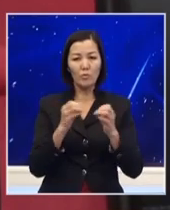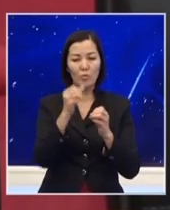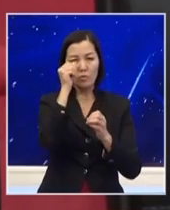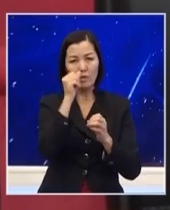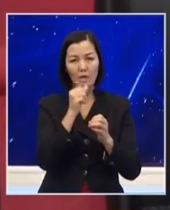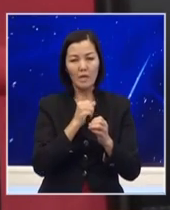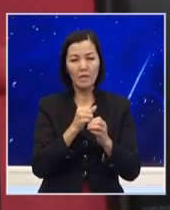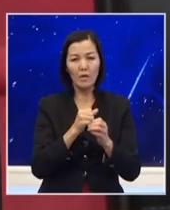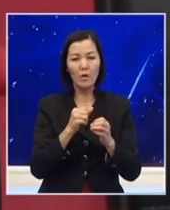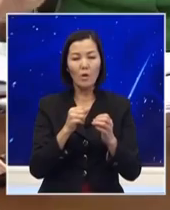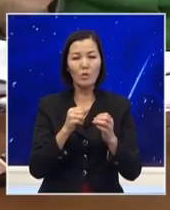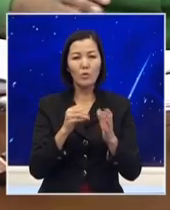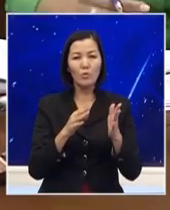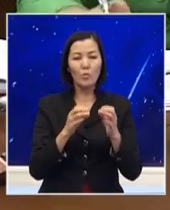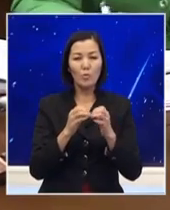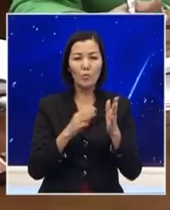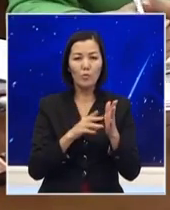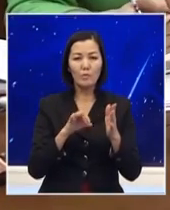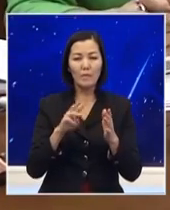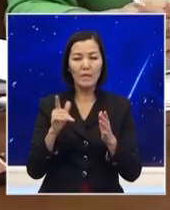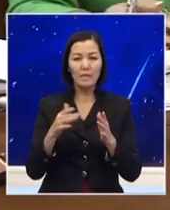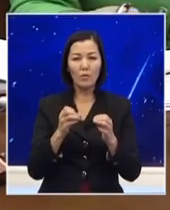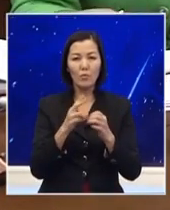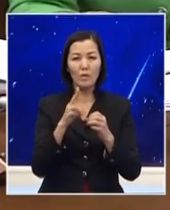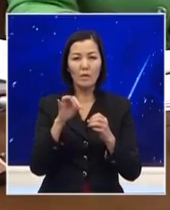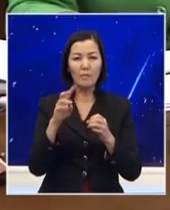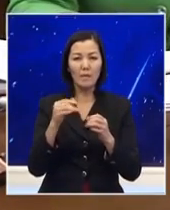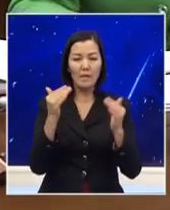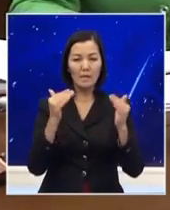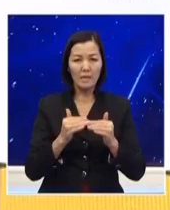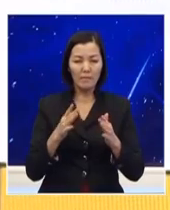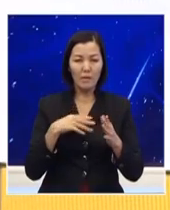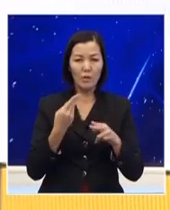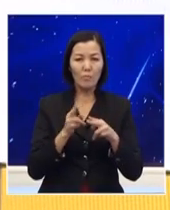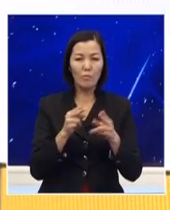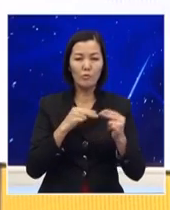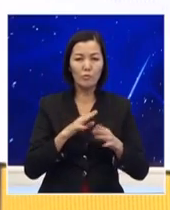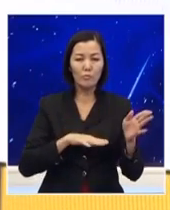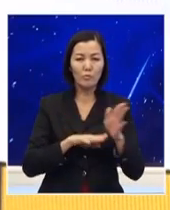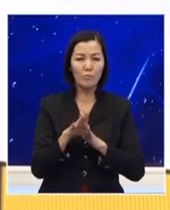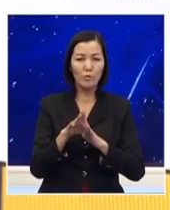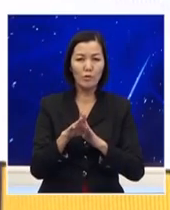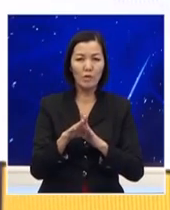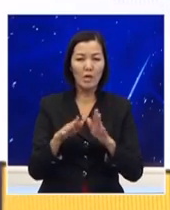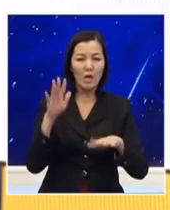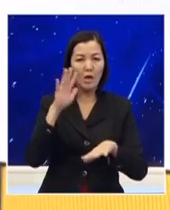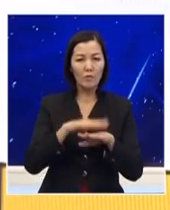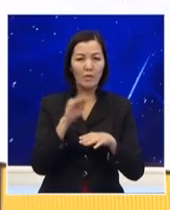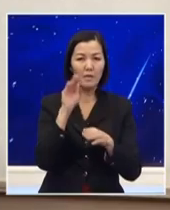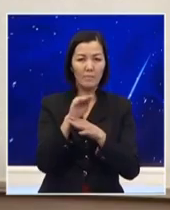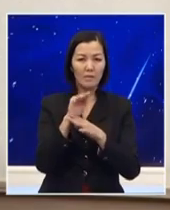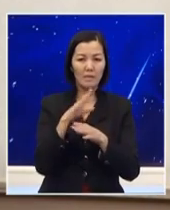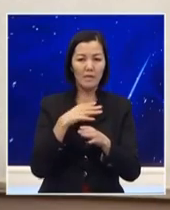миллиард теңге тартылған. Өткен жылмен салыстырғанда 12 миллиард теңгеге кем болып отыр. Бұл жұмыс бойынша Амандық Баталов аудан әкіміне сын